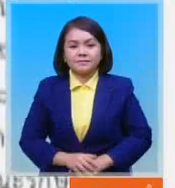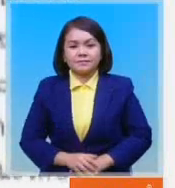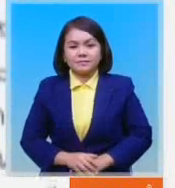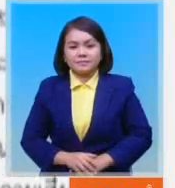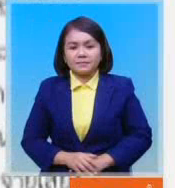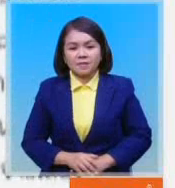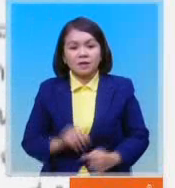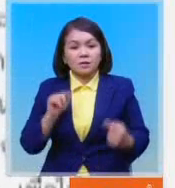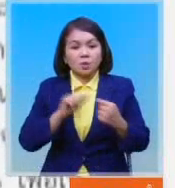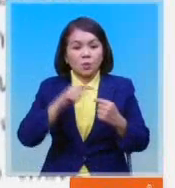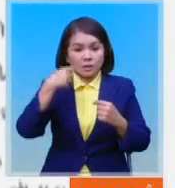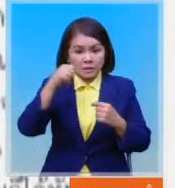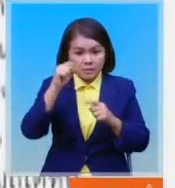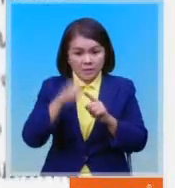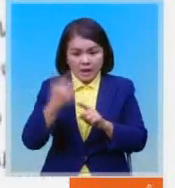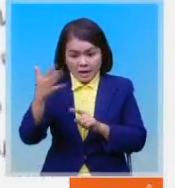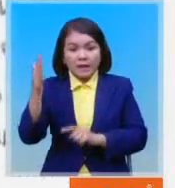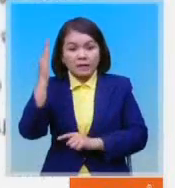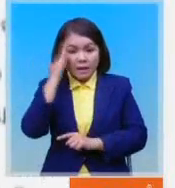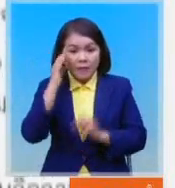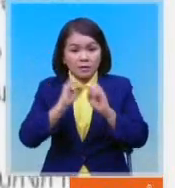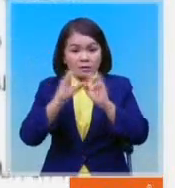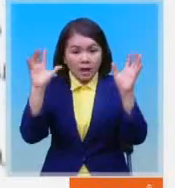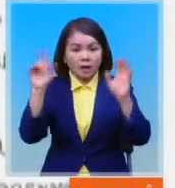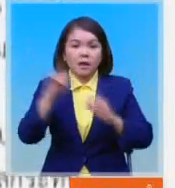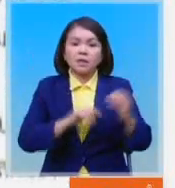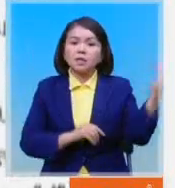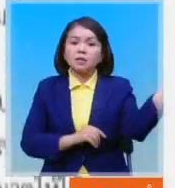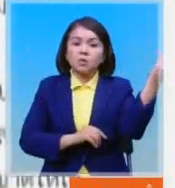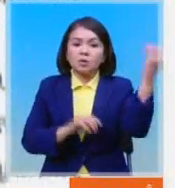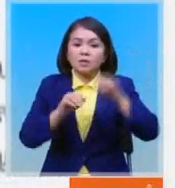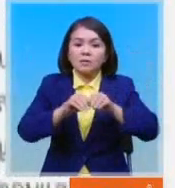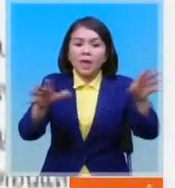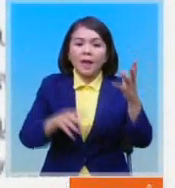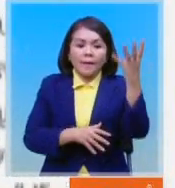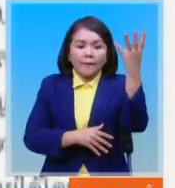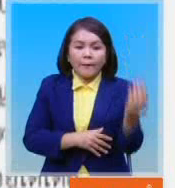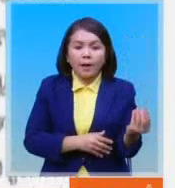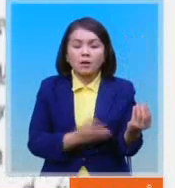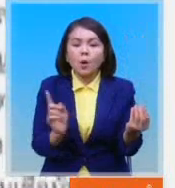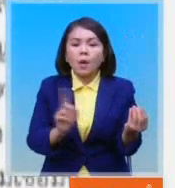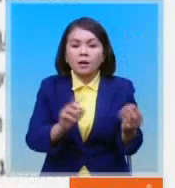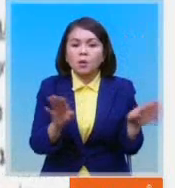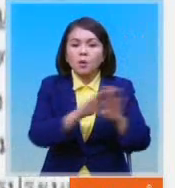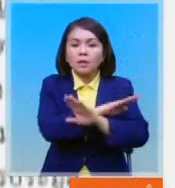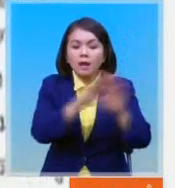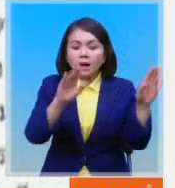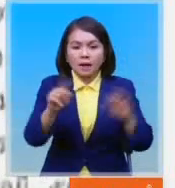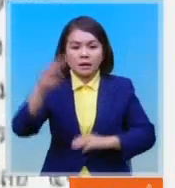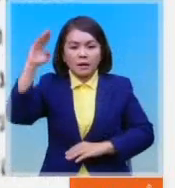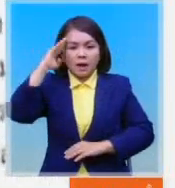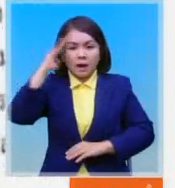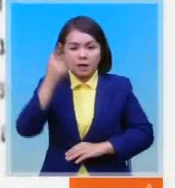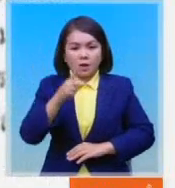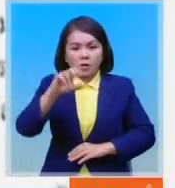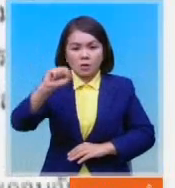10พฤษภาคมนี้จะเป็นที่รู้กันว่าท้ายที่สุดวงการทีวีดิจิตอลจะเหลือกี่รายหลังคณะรักษาความสงบแห่งชาติหรือคสช.